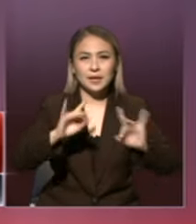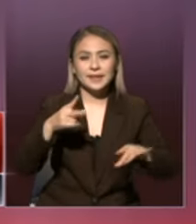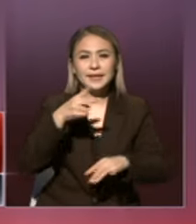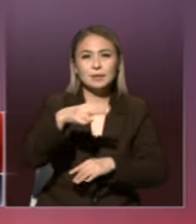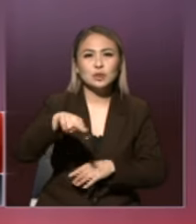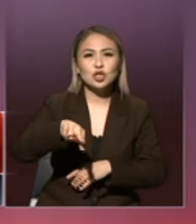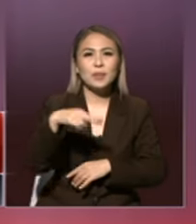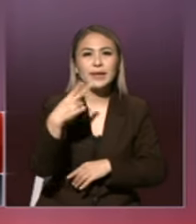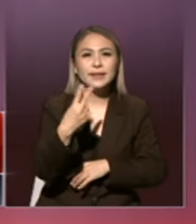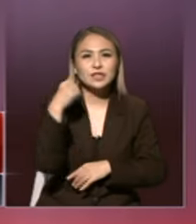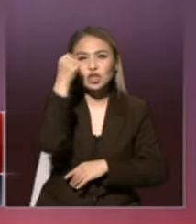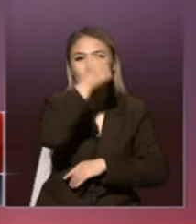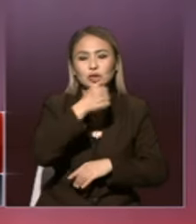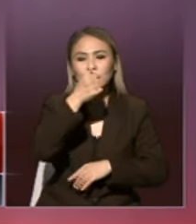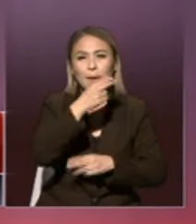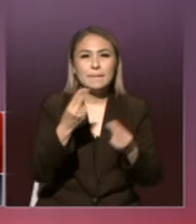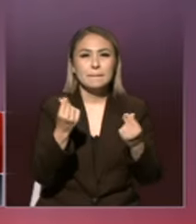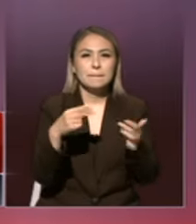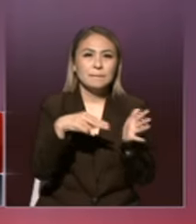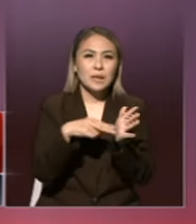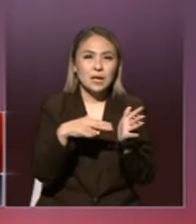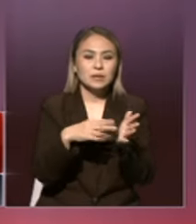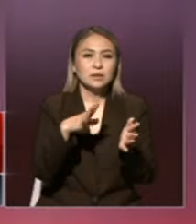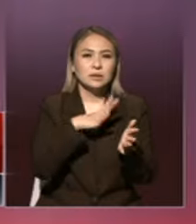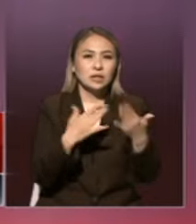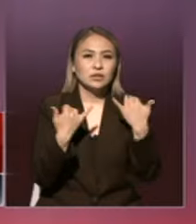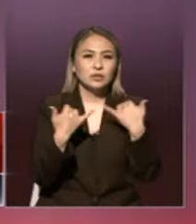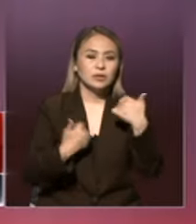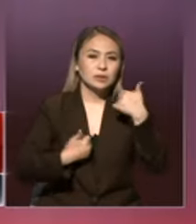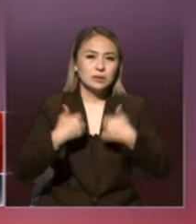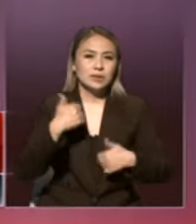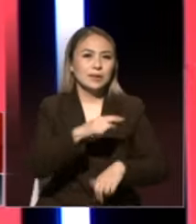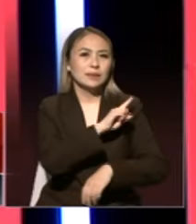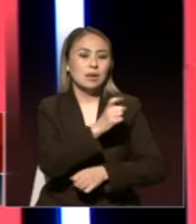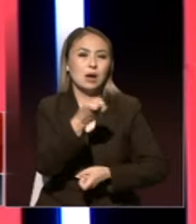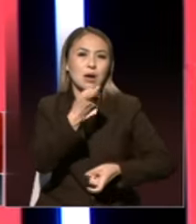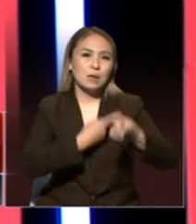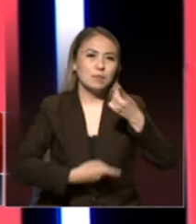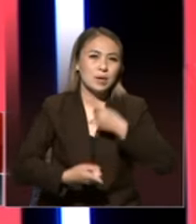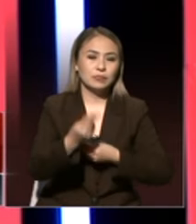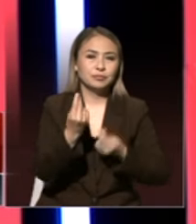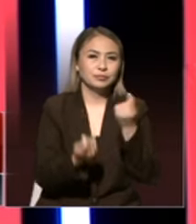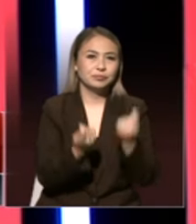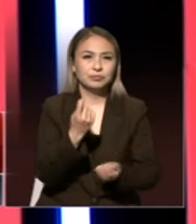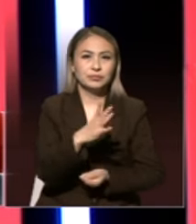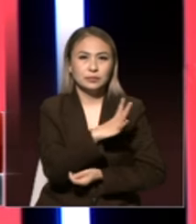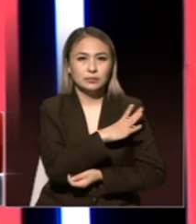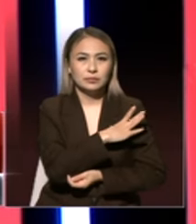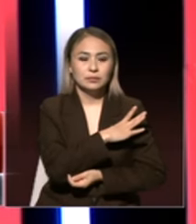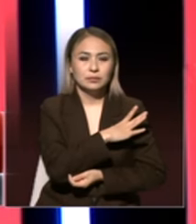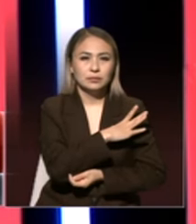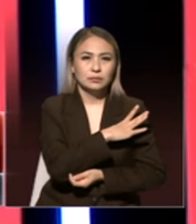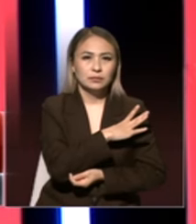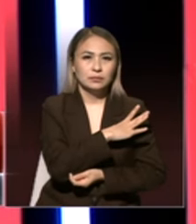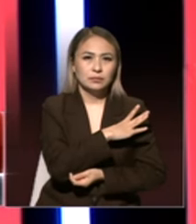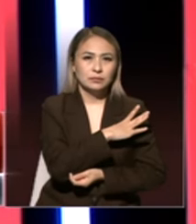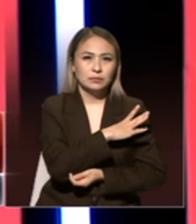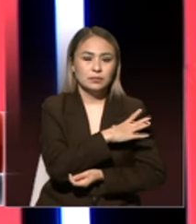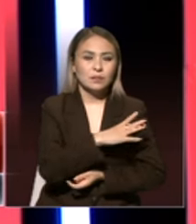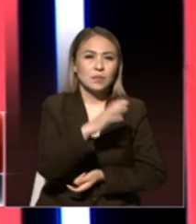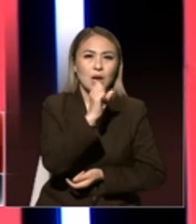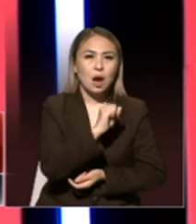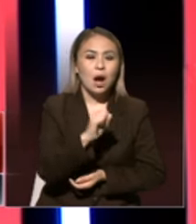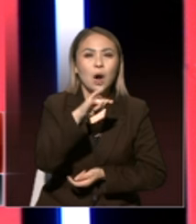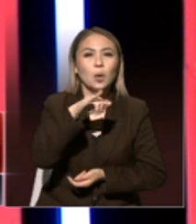22-ші жылғы бағалармен бүгін таңдағы бағалар салыстыратын болсақ, қайтадан орнына келді, арзандады техника. Ал